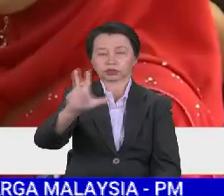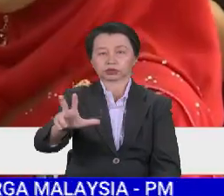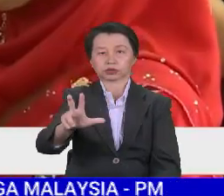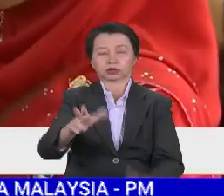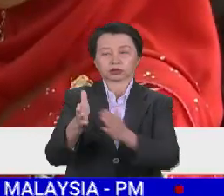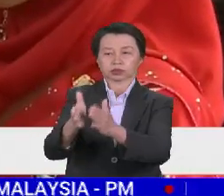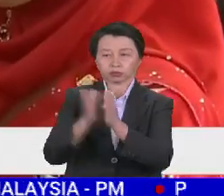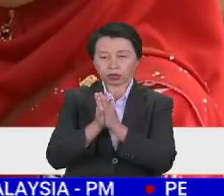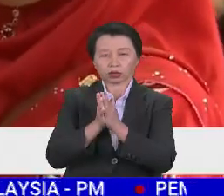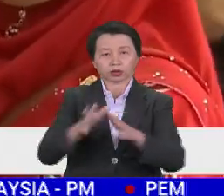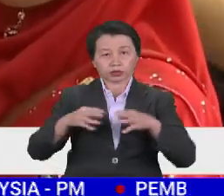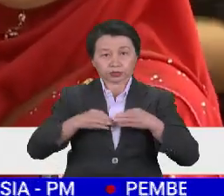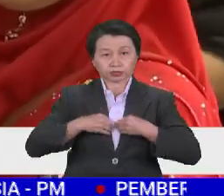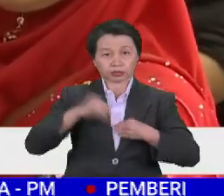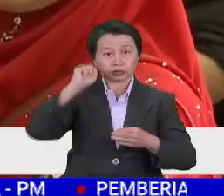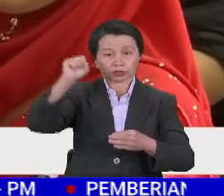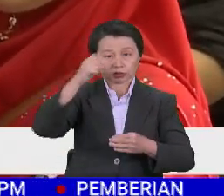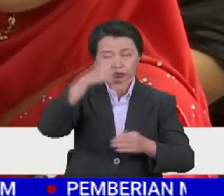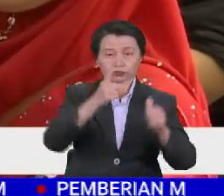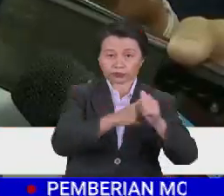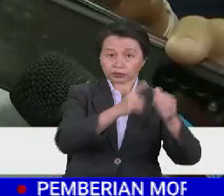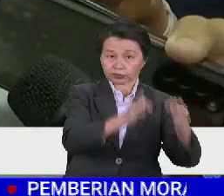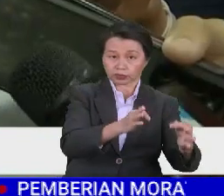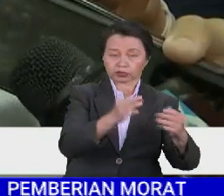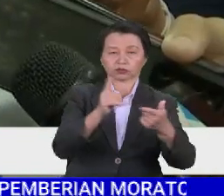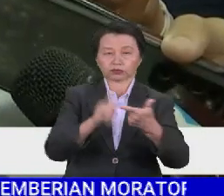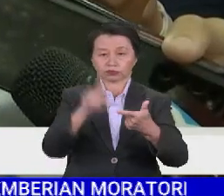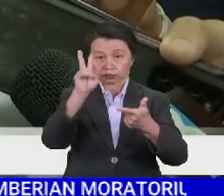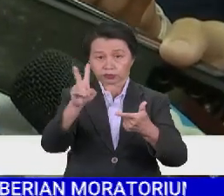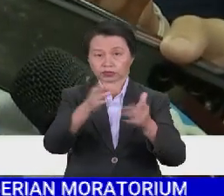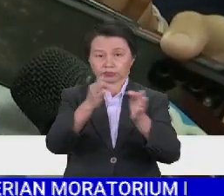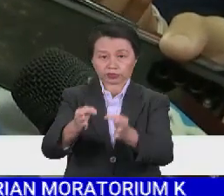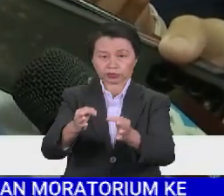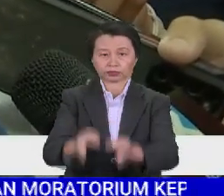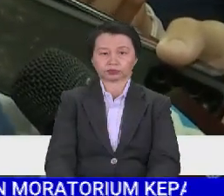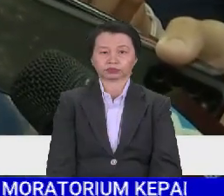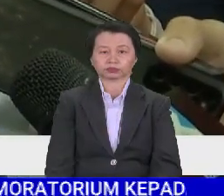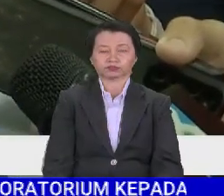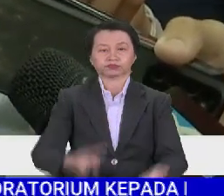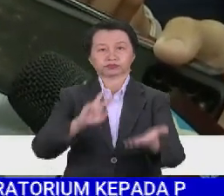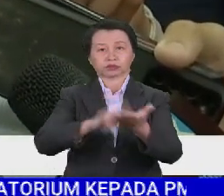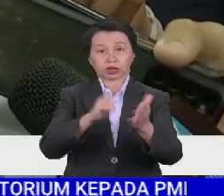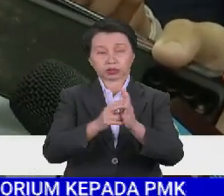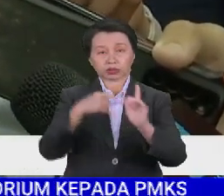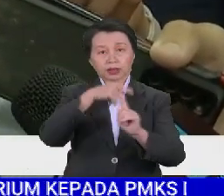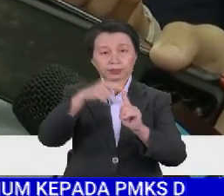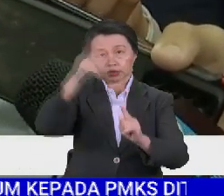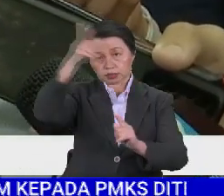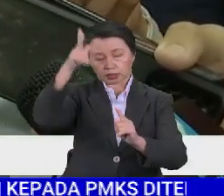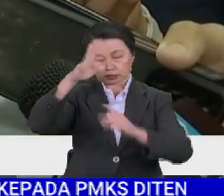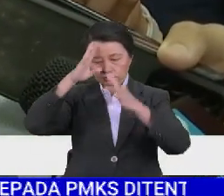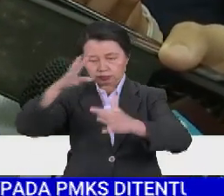permohonan telah diterima di Sabah bagi fasa 1 dan 2 bermaksud apabila kerajaan membuat